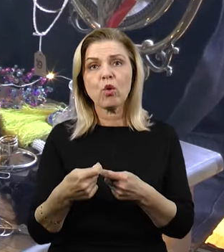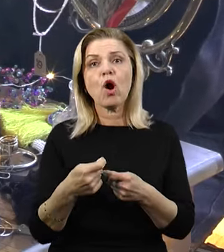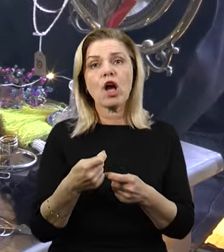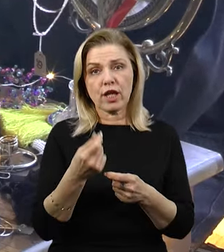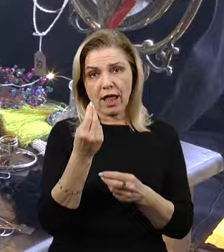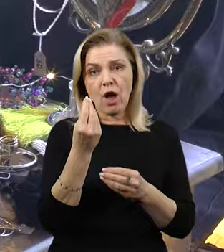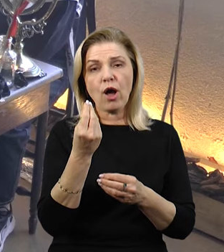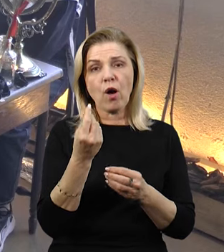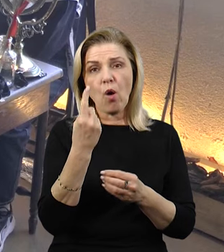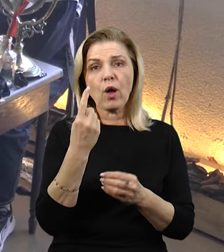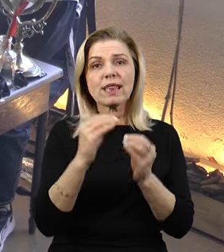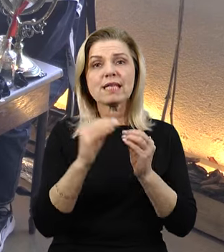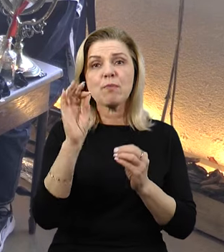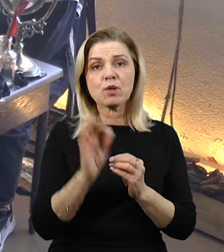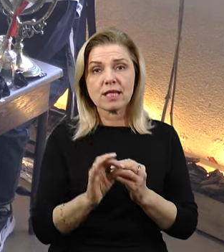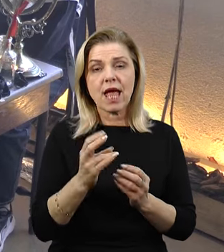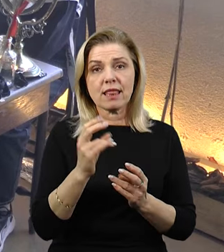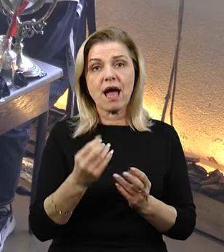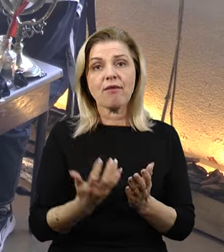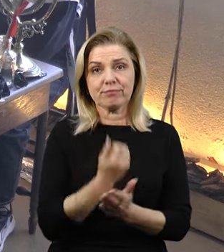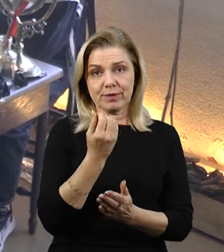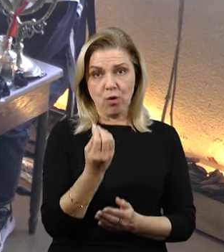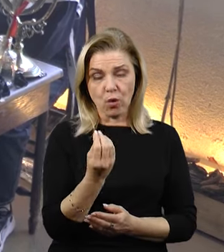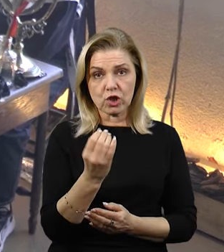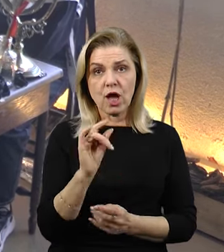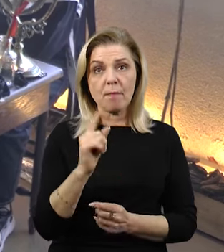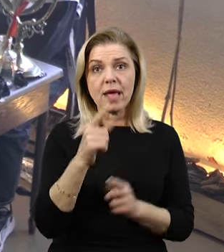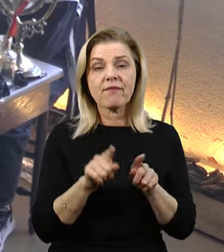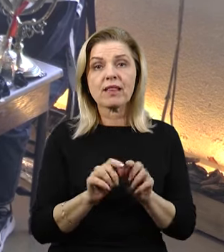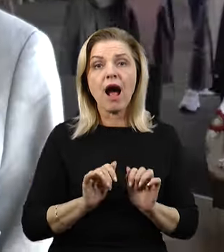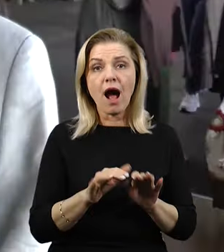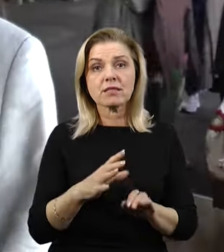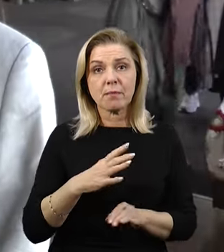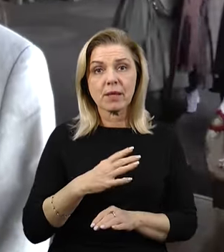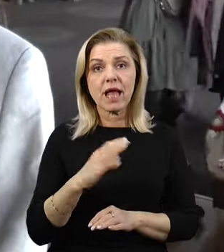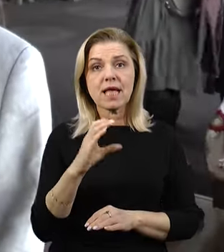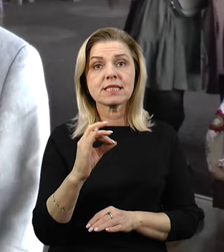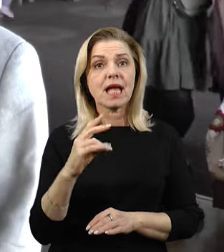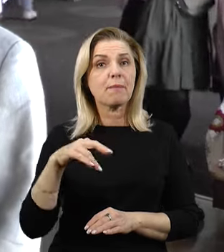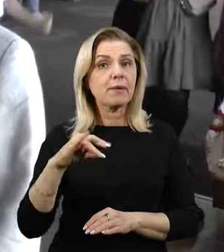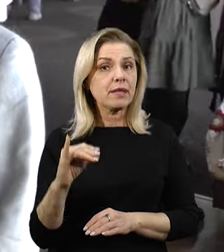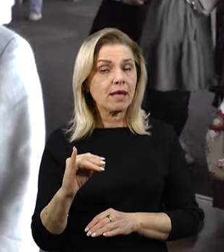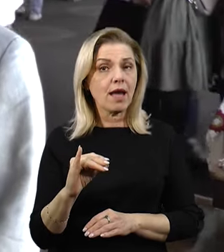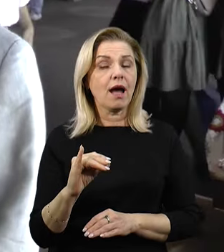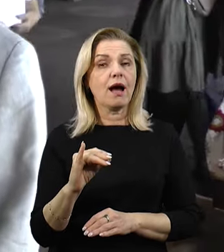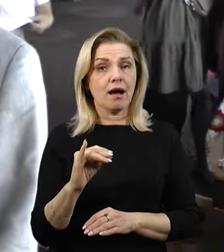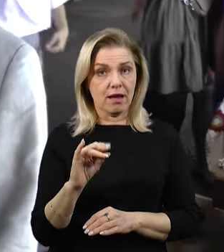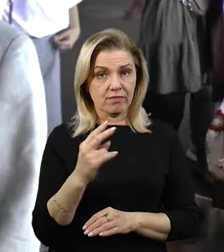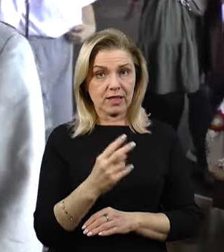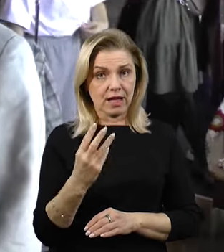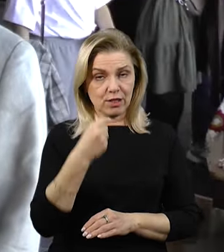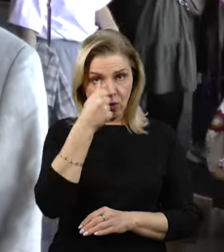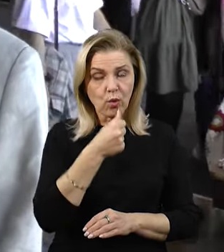час акції грошей. Перший такий захід влаштували у серпні 2023 року. Минулого разу наша героїня, її звали